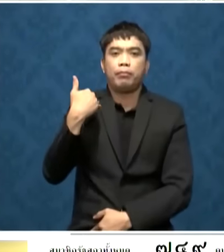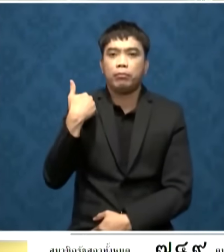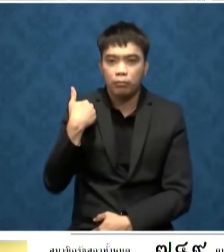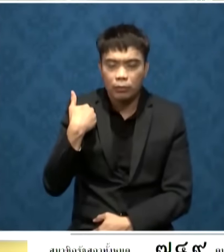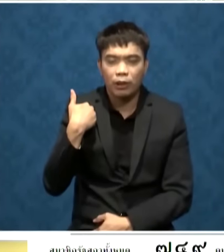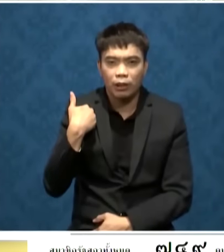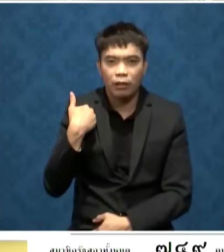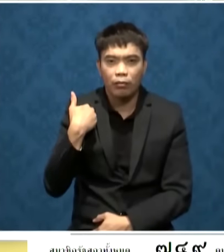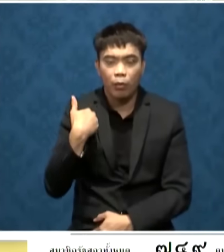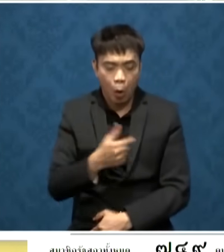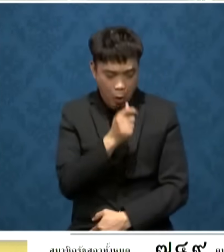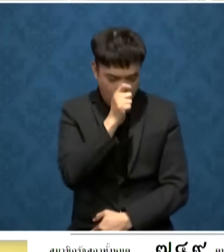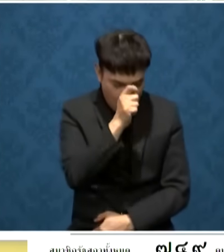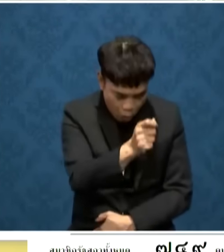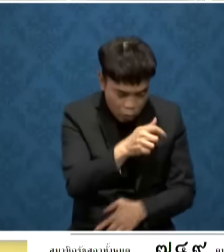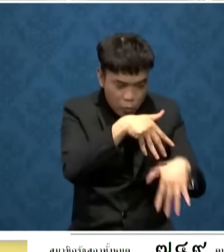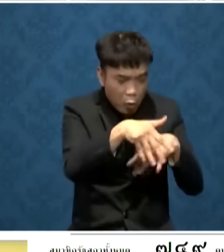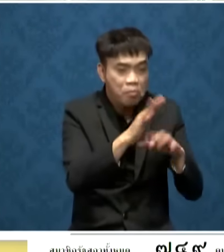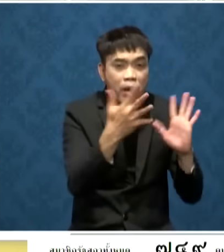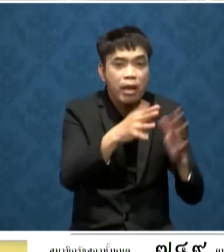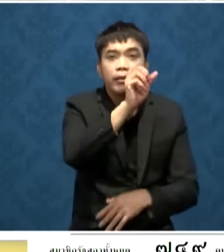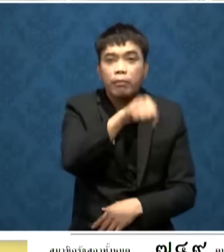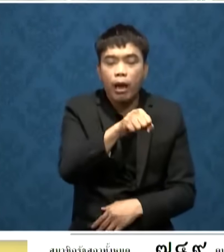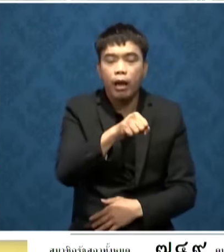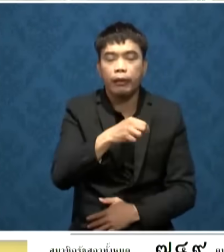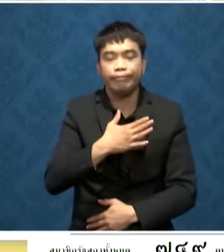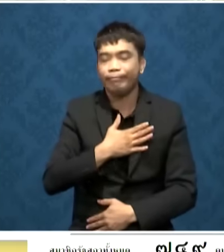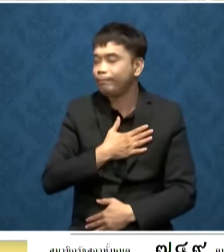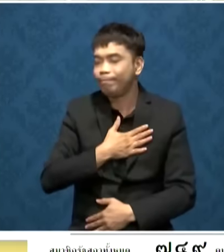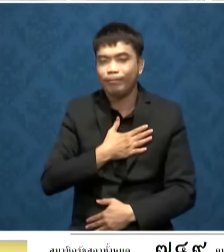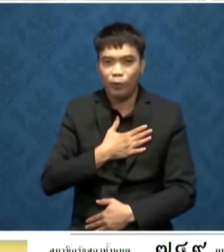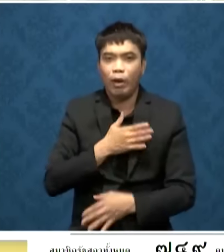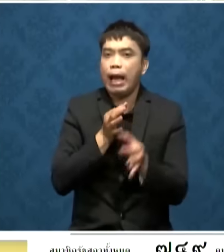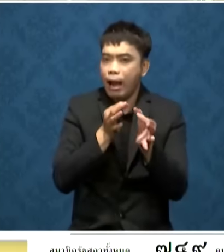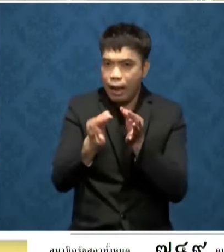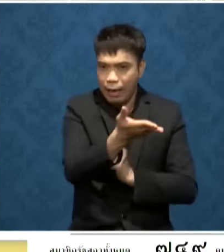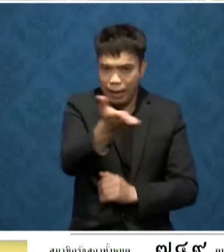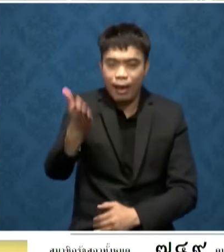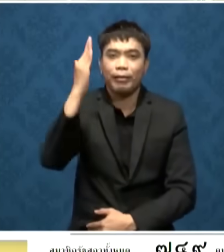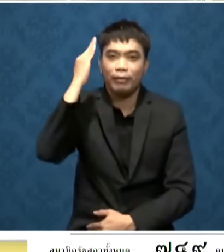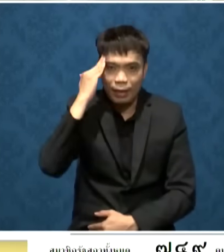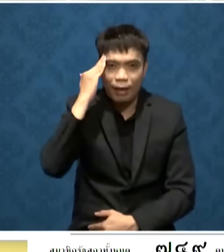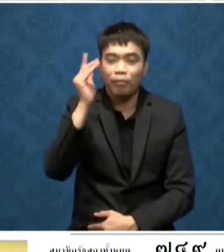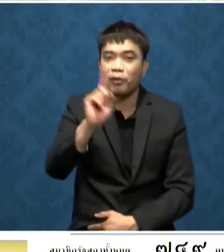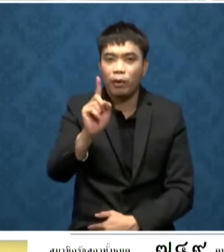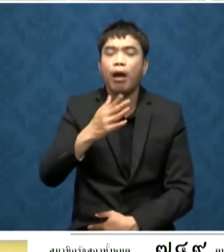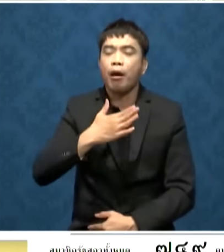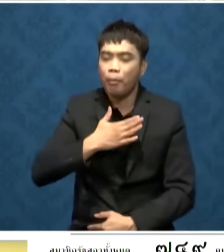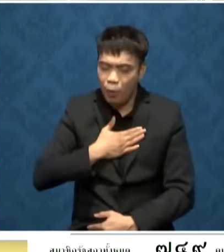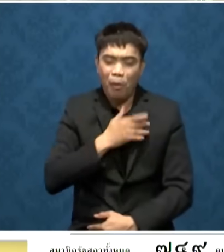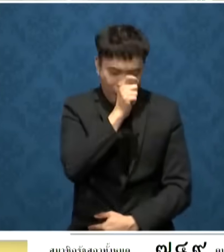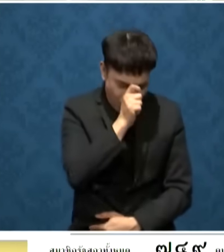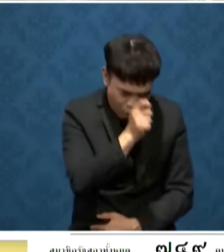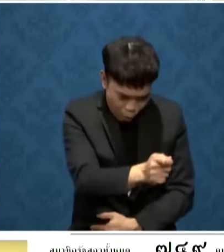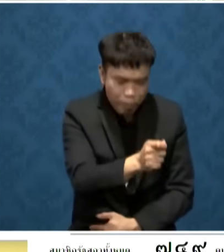ถามว่าเราไม่ให้ความเคารพประชาชนหรือก็ต้องเรียนเพื่อให้พี่น้องประชาชนทั้งประเทศได้เข้าใจว่าเราก็ให้ความ